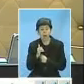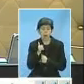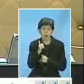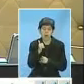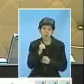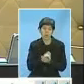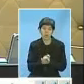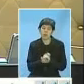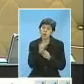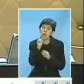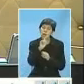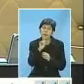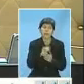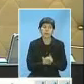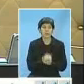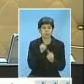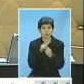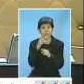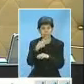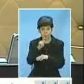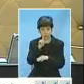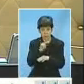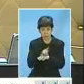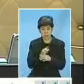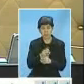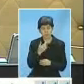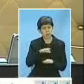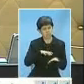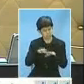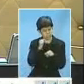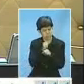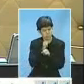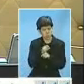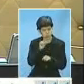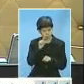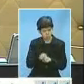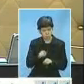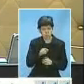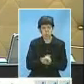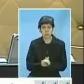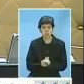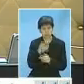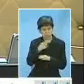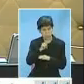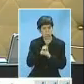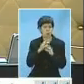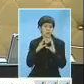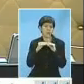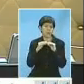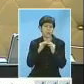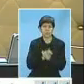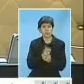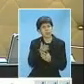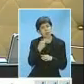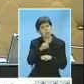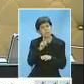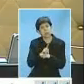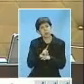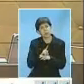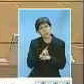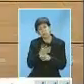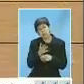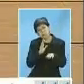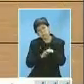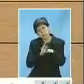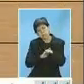ธิบายเรื่องอะไร ประท้วงท่านประธานก่อนนะครับ ครับ ท่านประธานต้องดําเนินการเป็นประธานในที่ประชุมแต่ท่านประธานไม่ได้ตักเตือนสม